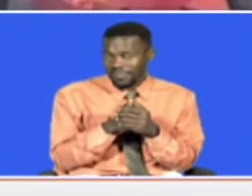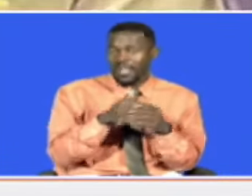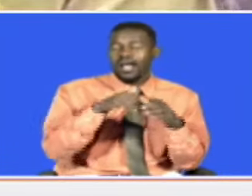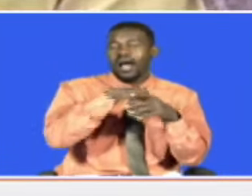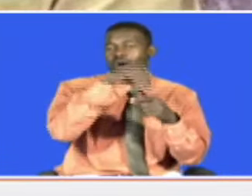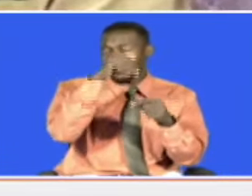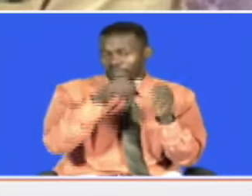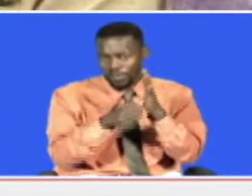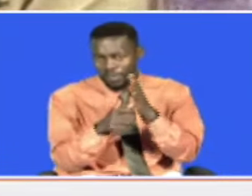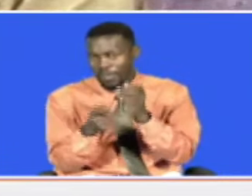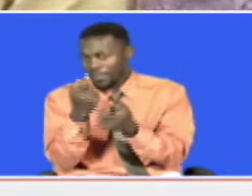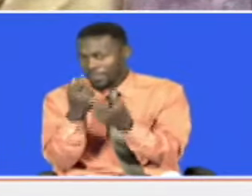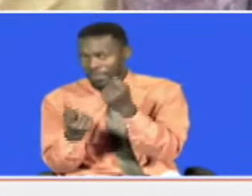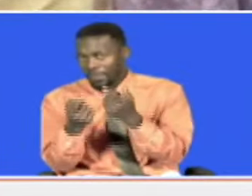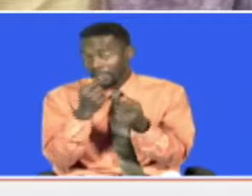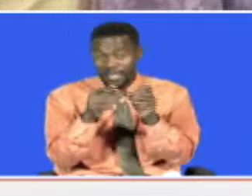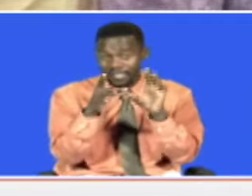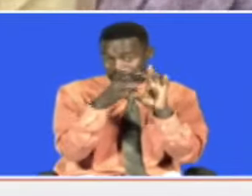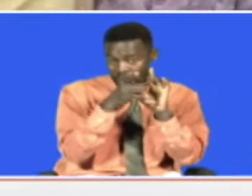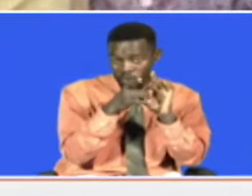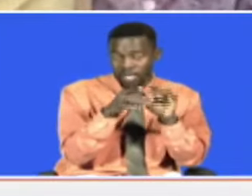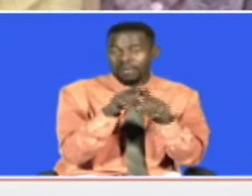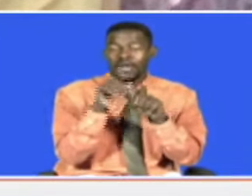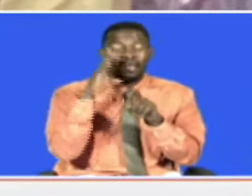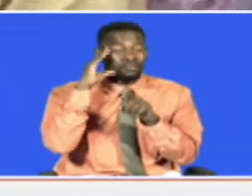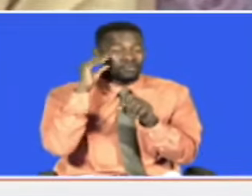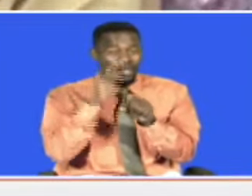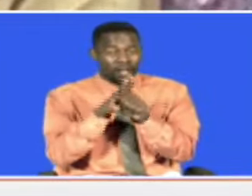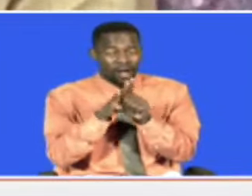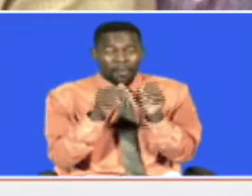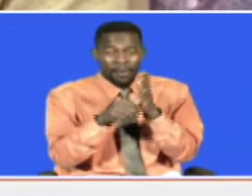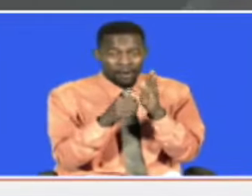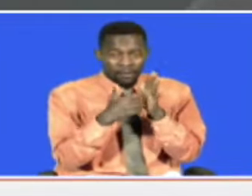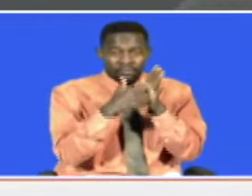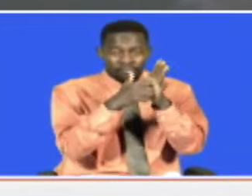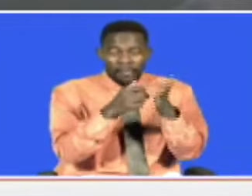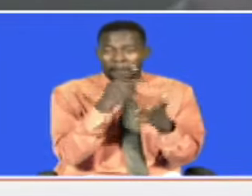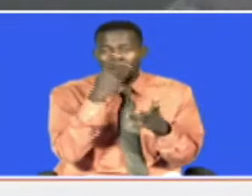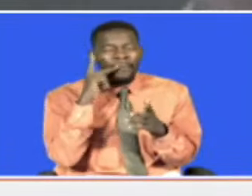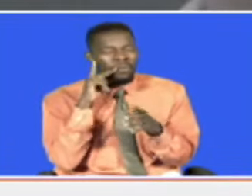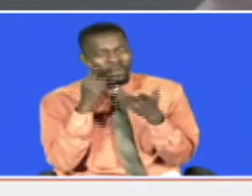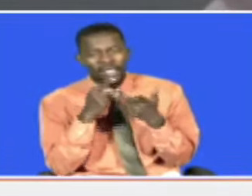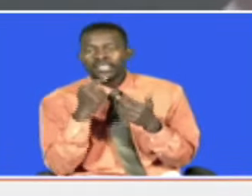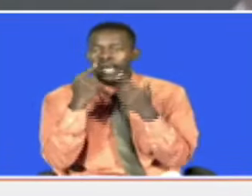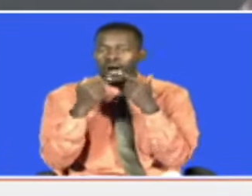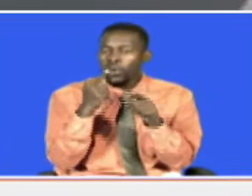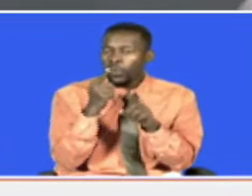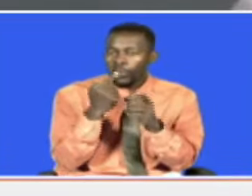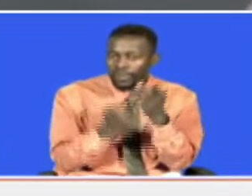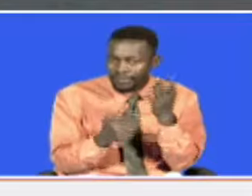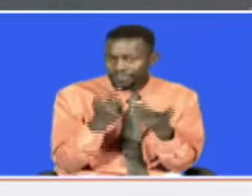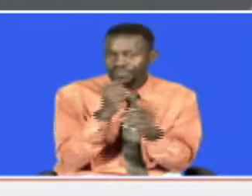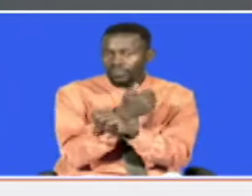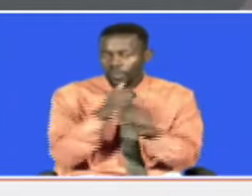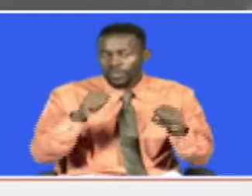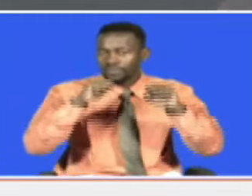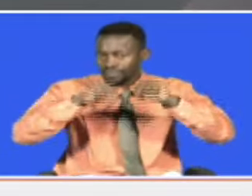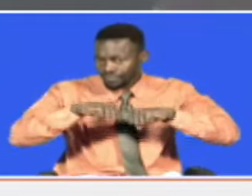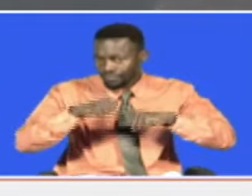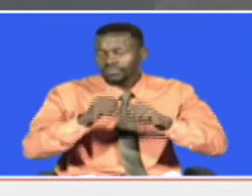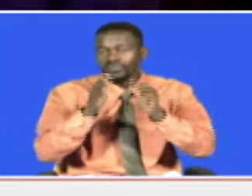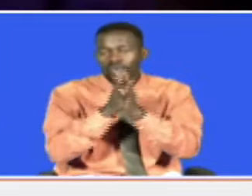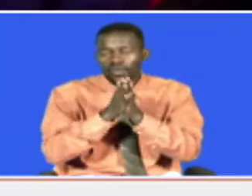viongozi wenza ndani ya Azimio wakiongozwa na Kalonzo Musyoka wa Wiper wamesema katu hawawezi kuingia makubaliano ya siasa na serikali ya